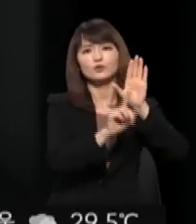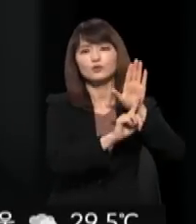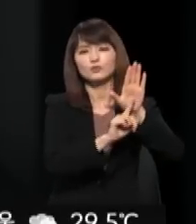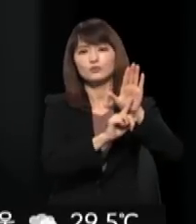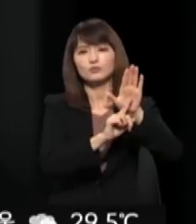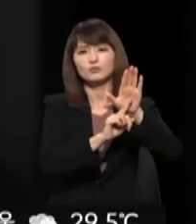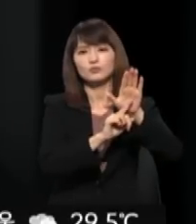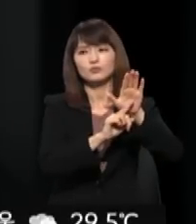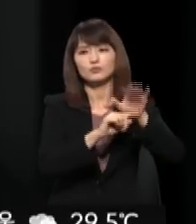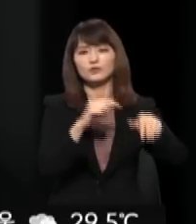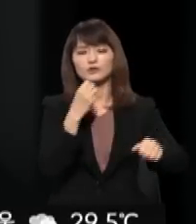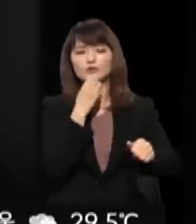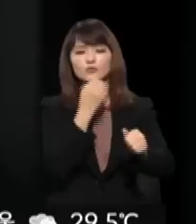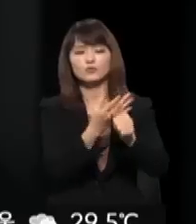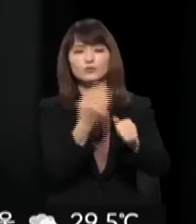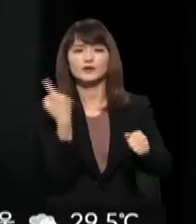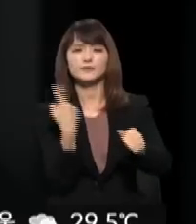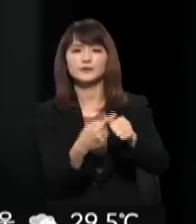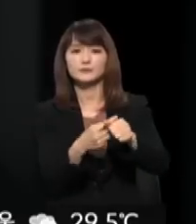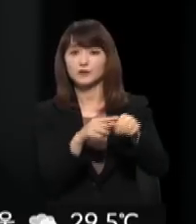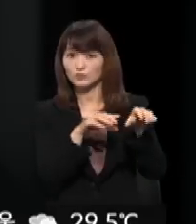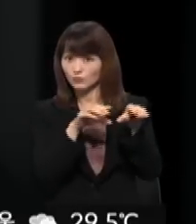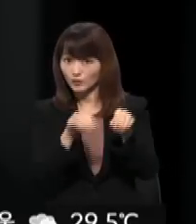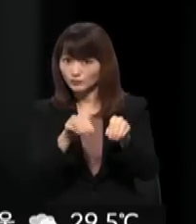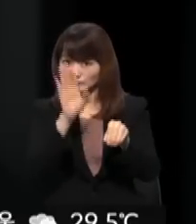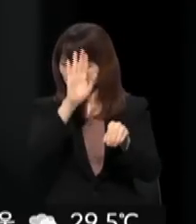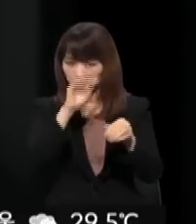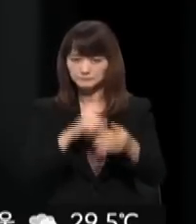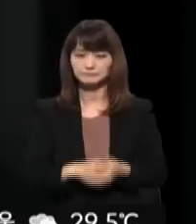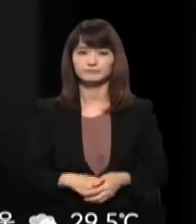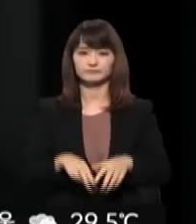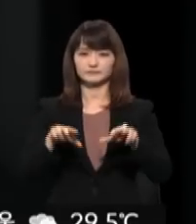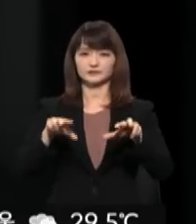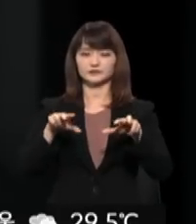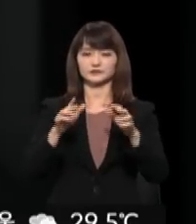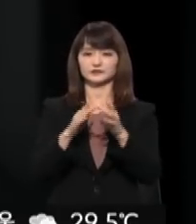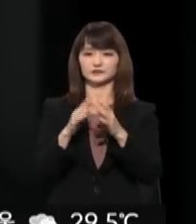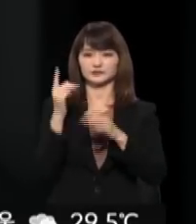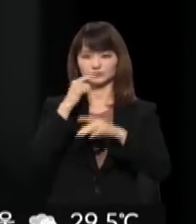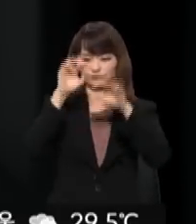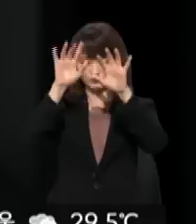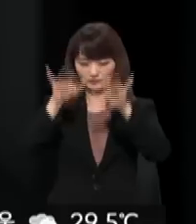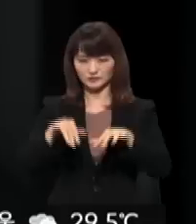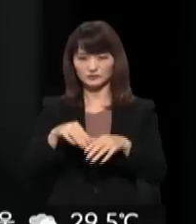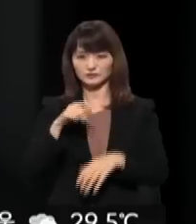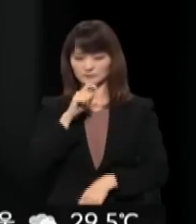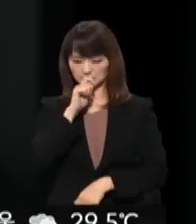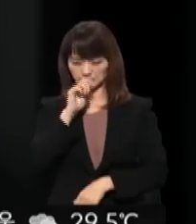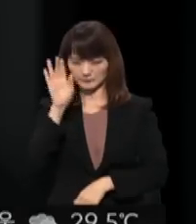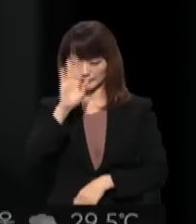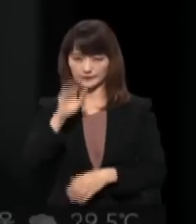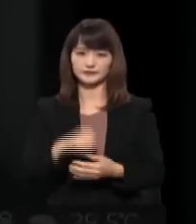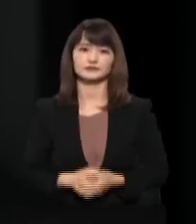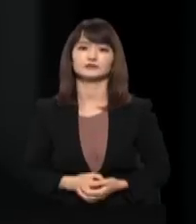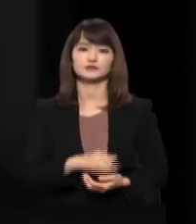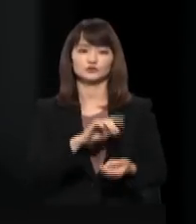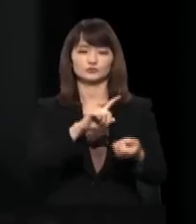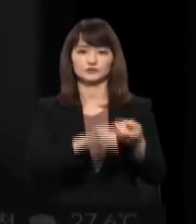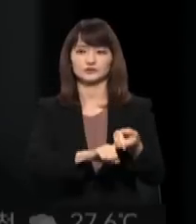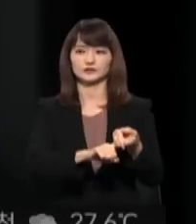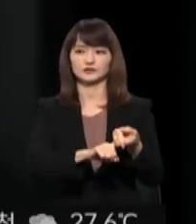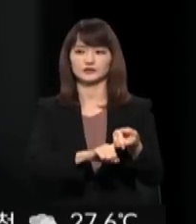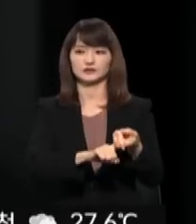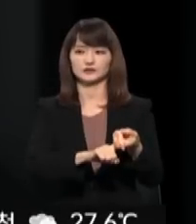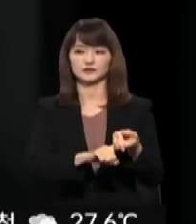거냐 멈추지 않을 것 같아요 지금도 멈추지 않겠다 친구가 은퇴시키기 위해서 당원 가입하자 이런 캠페인을 계속 하고